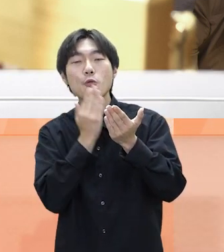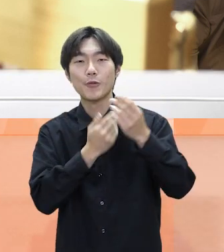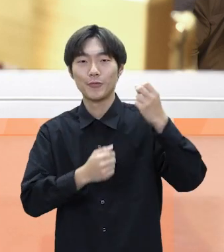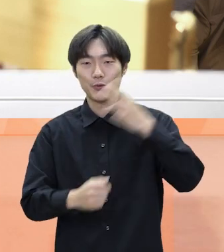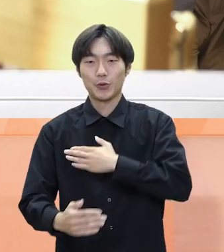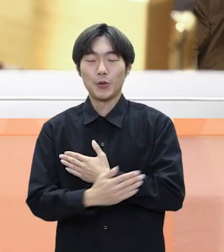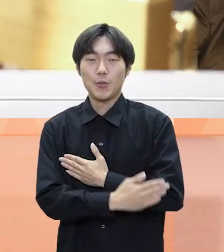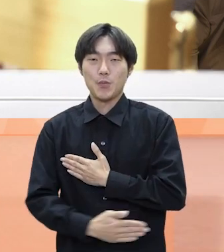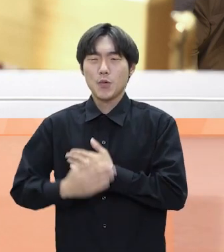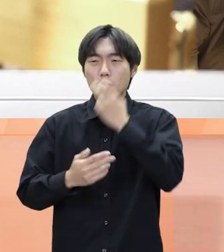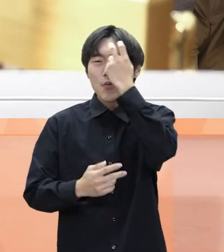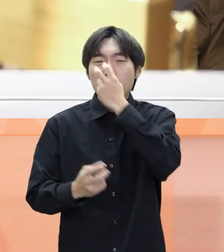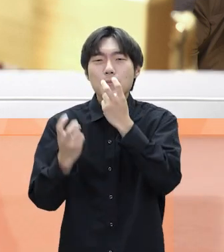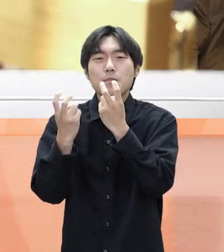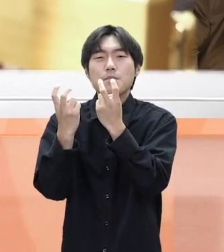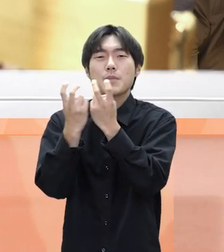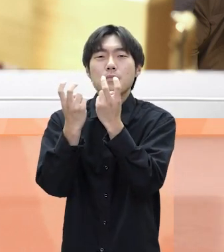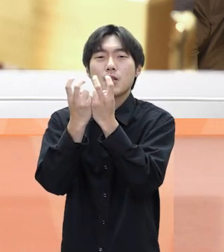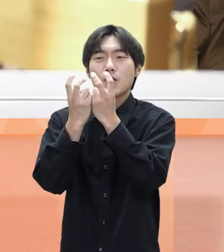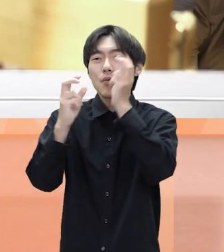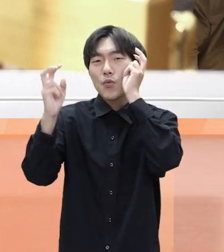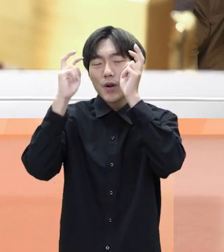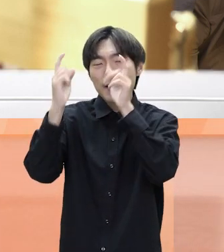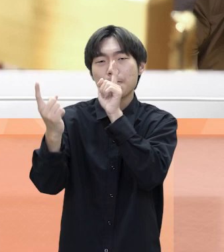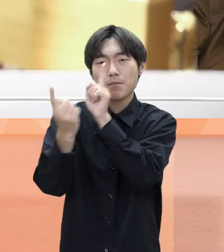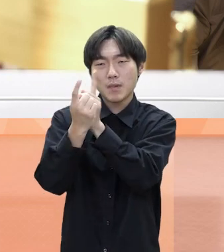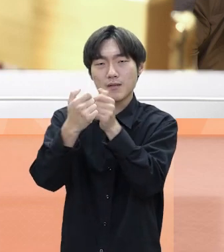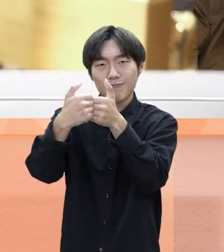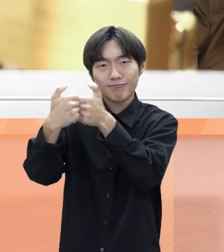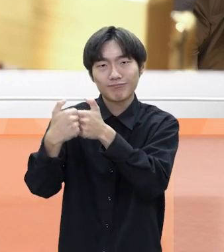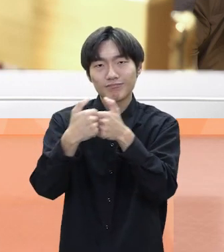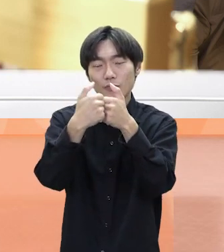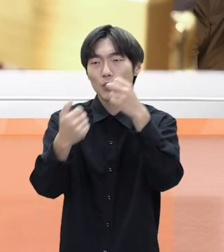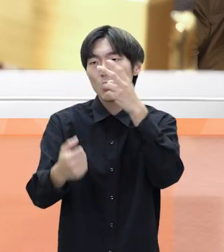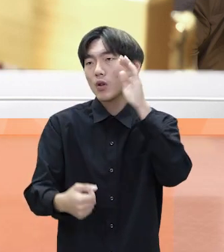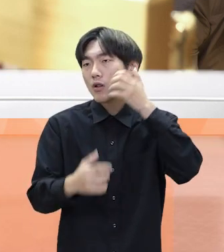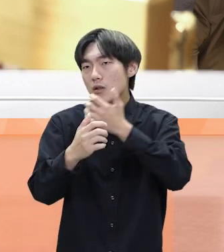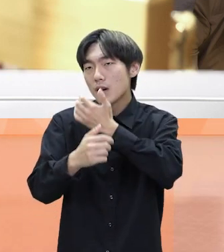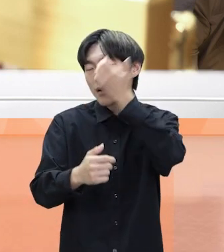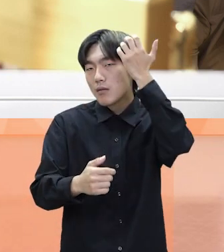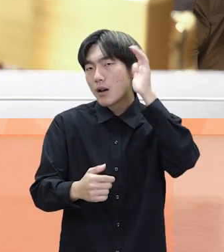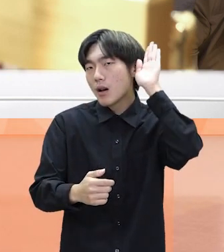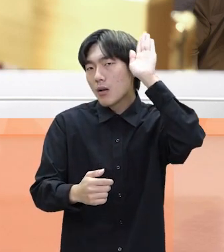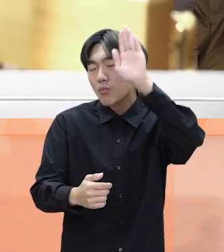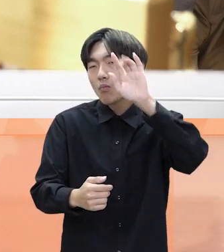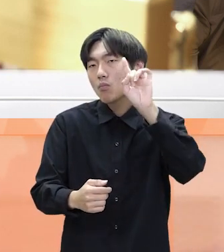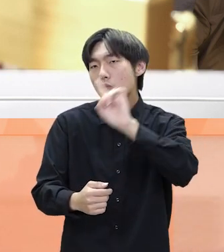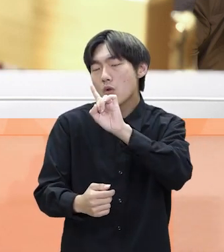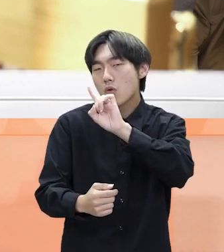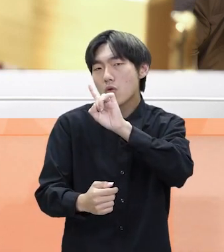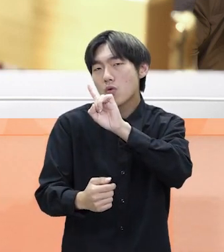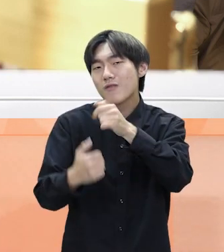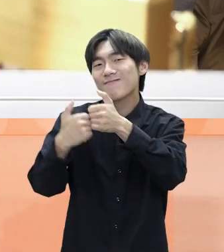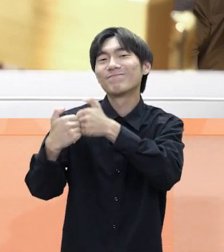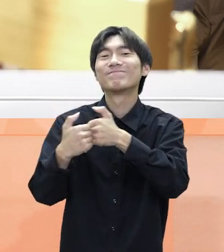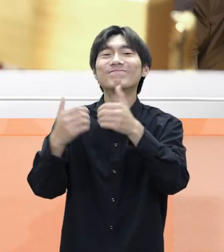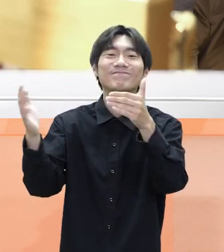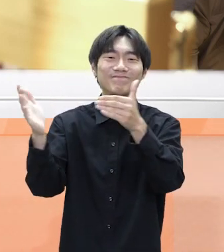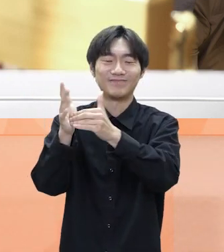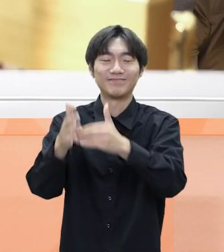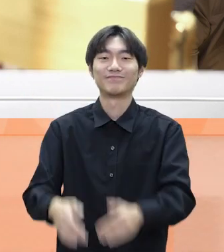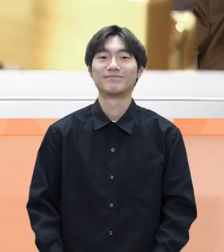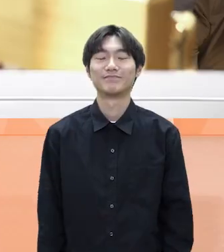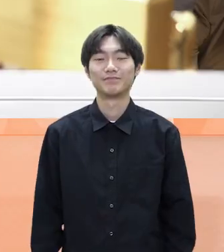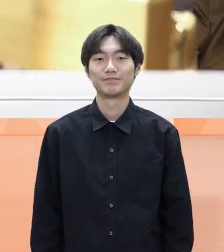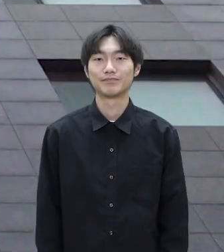헬스케어 상담회에 방문해 관계자들을 격려하고 향후 진행에 대한 의견을 나눴습니다. 그 소식 자세히